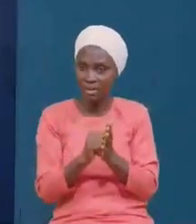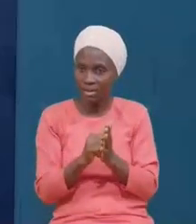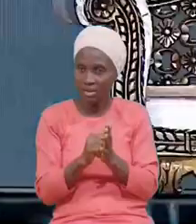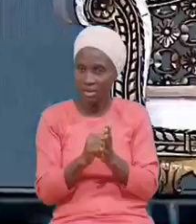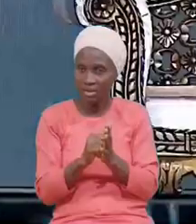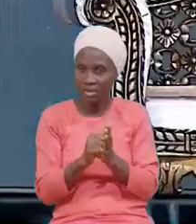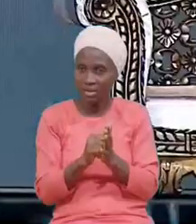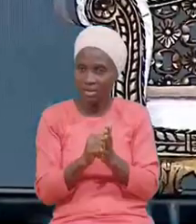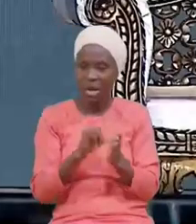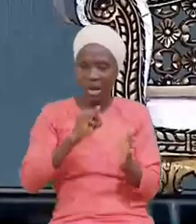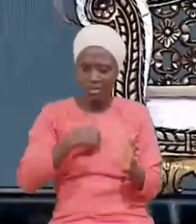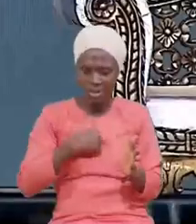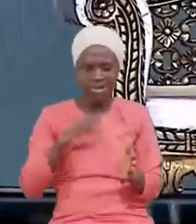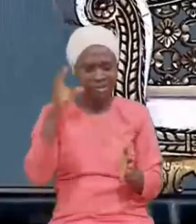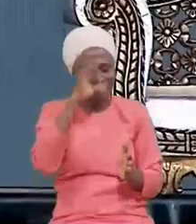cherche,